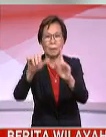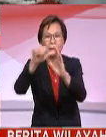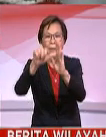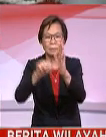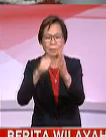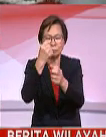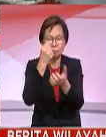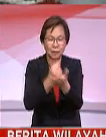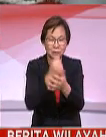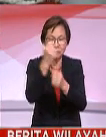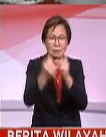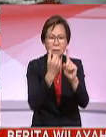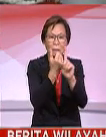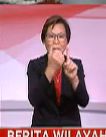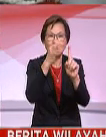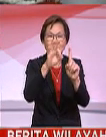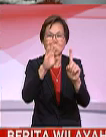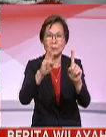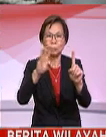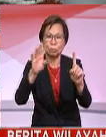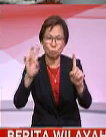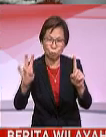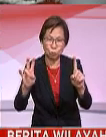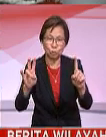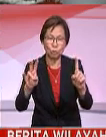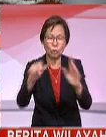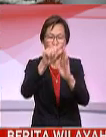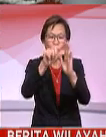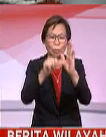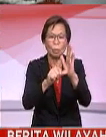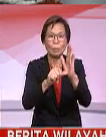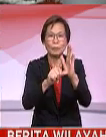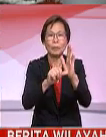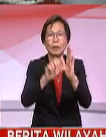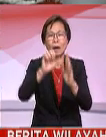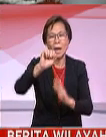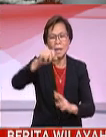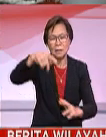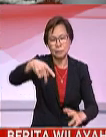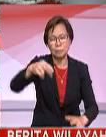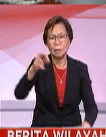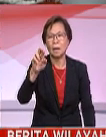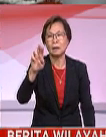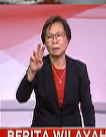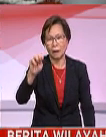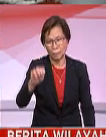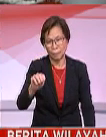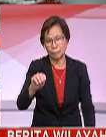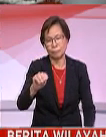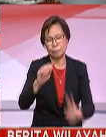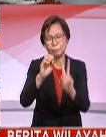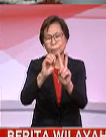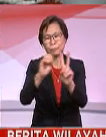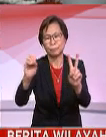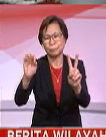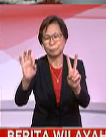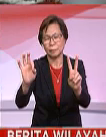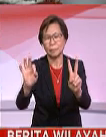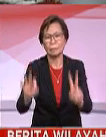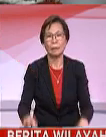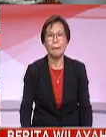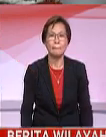Kastam 1967 dan Seksyen 17-B Akta Suruhanjaya Pencegahan Rasuah Malaysia 2009.